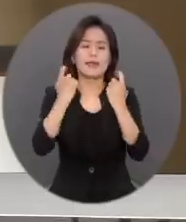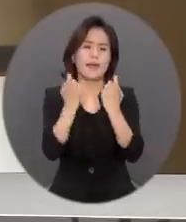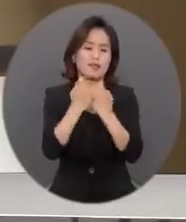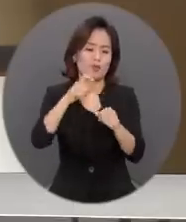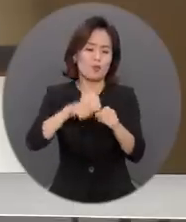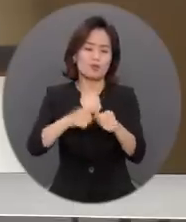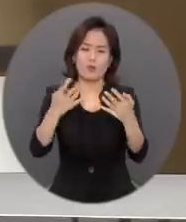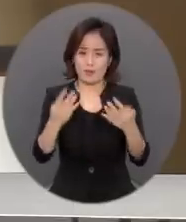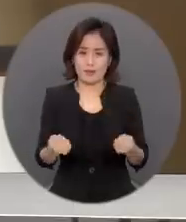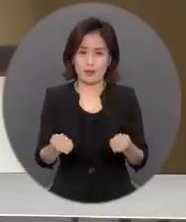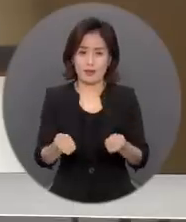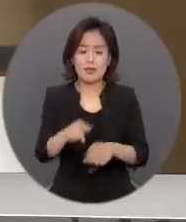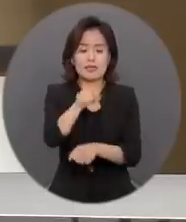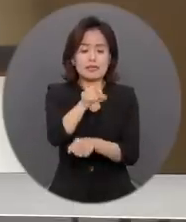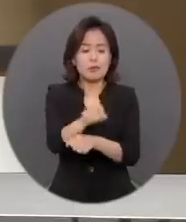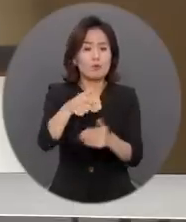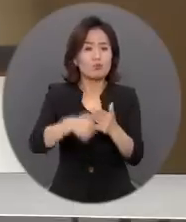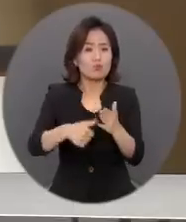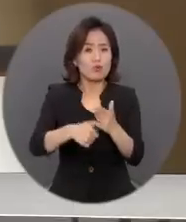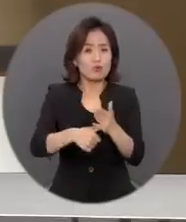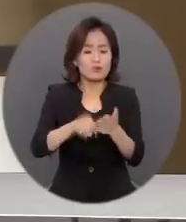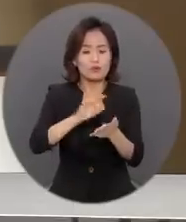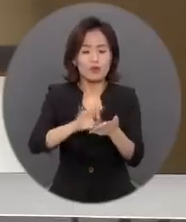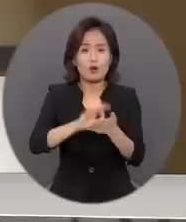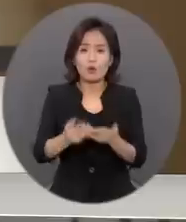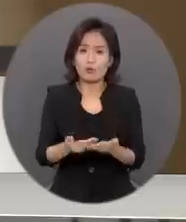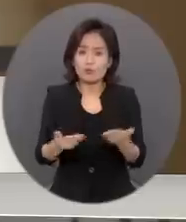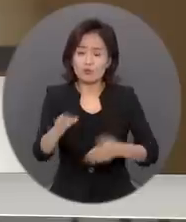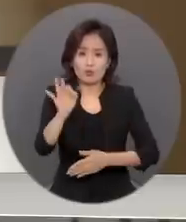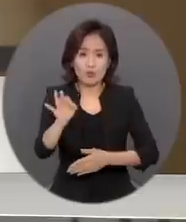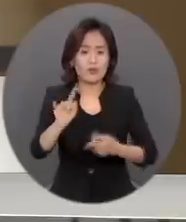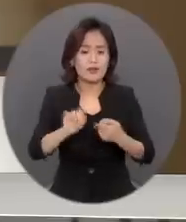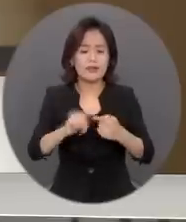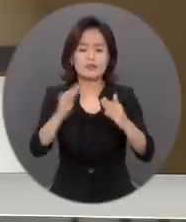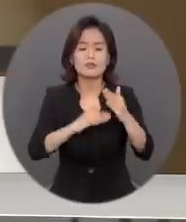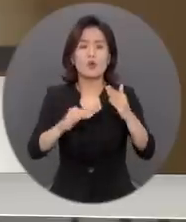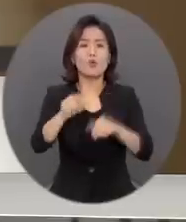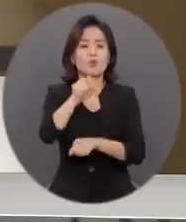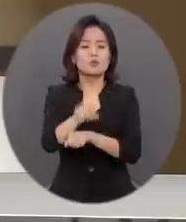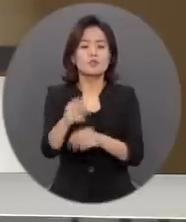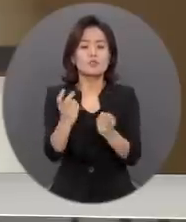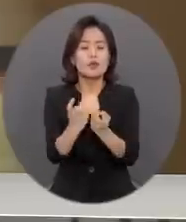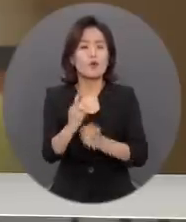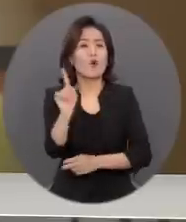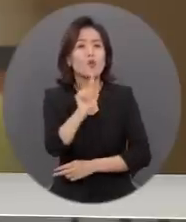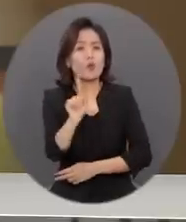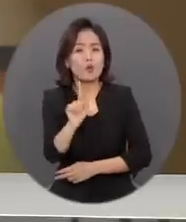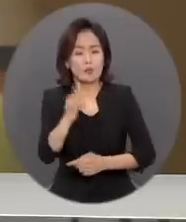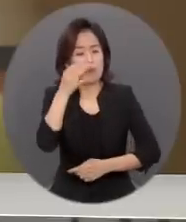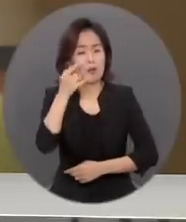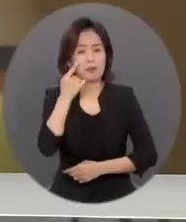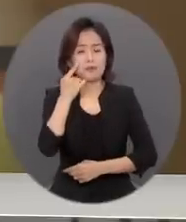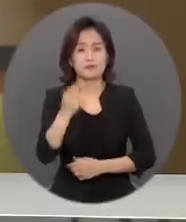보이는 것들입니다. 사무용 비품사라고 마련한 예산을 공무원들이 어떻게 사용하고 있는지 보시죠. 먼저 김진선